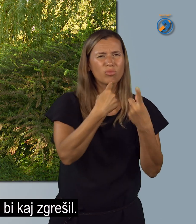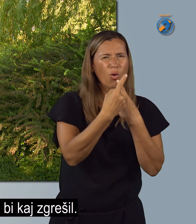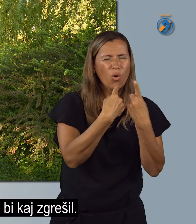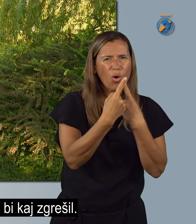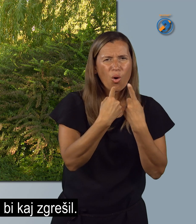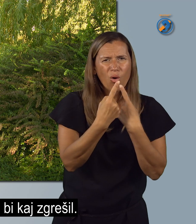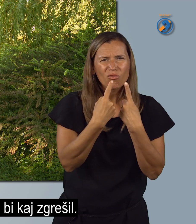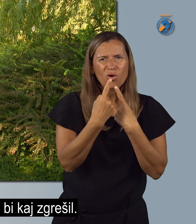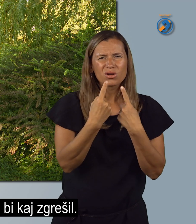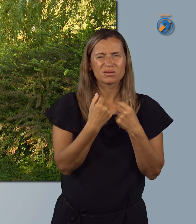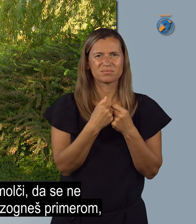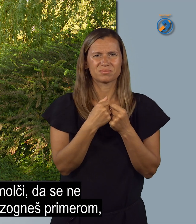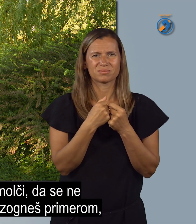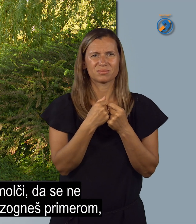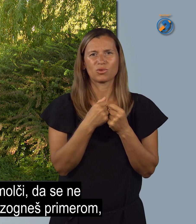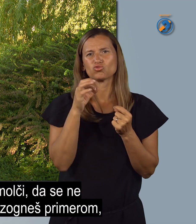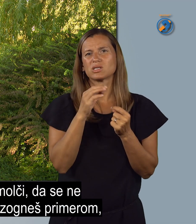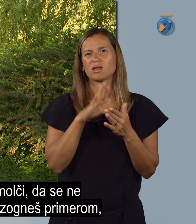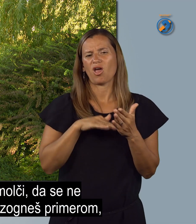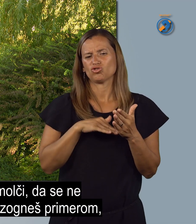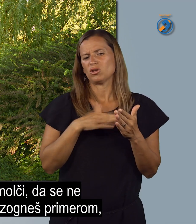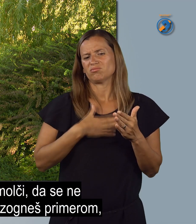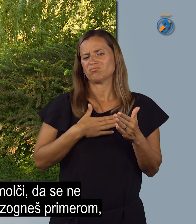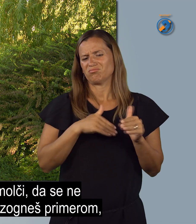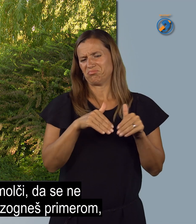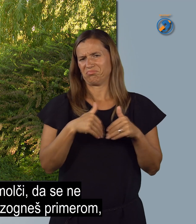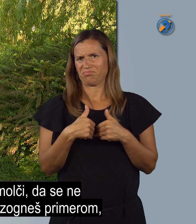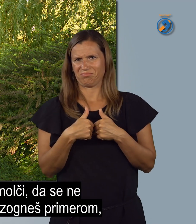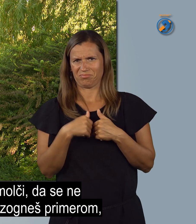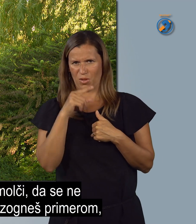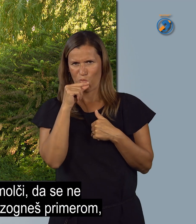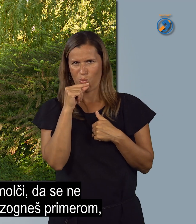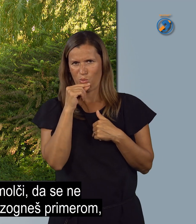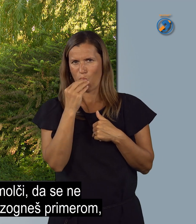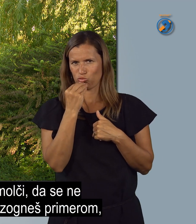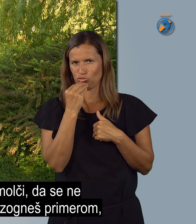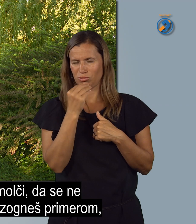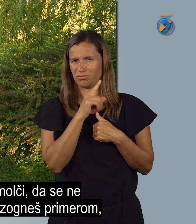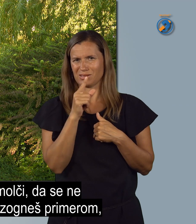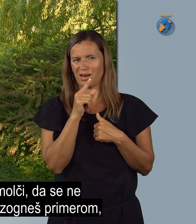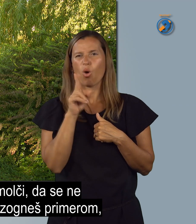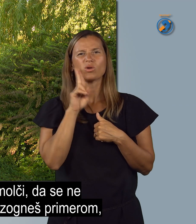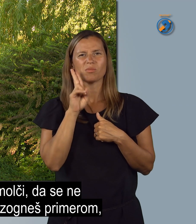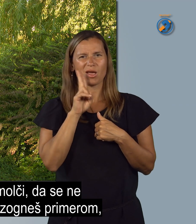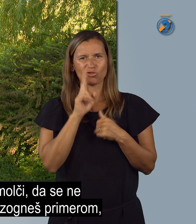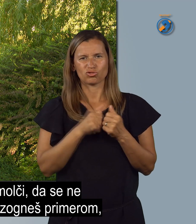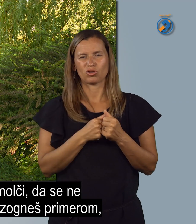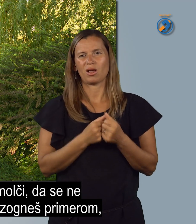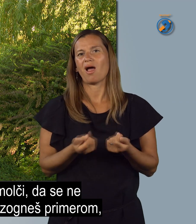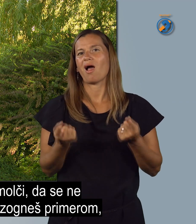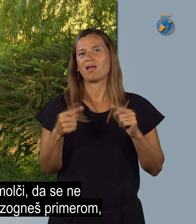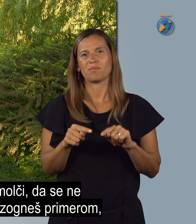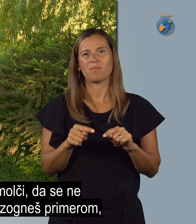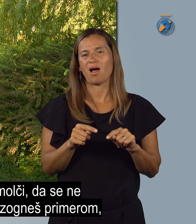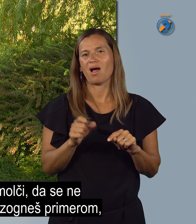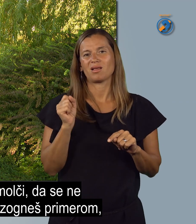kaj zgrešil, včasih celo raje molči, da se ne usmeši, ali pa gre